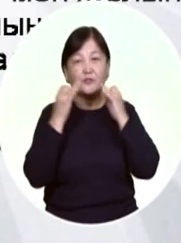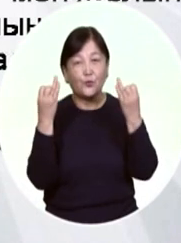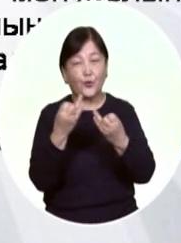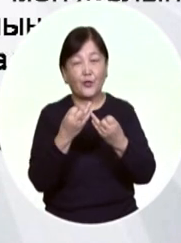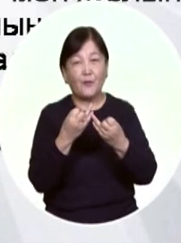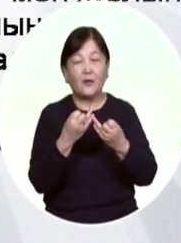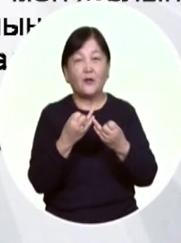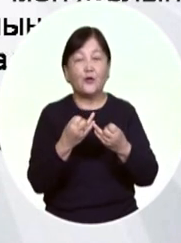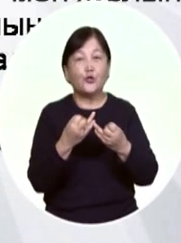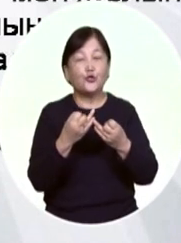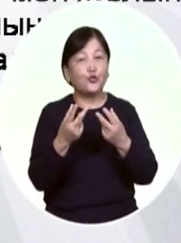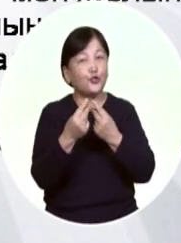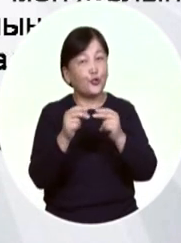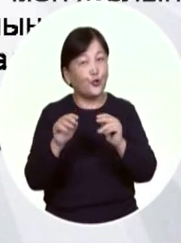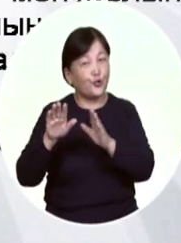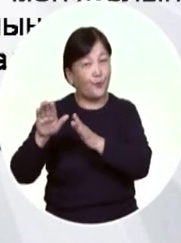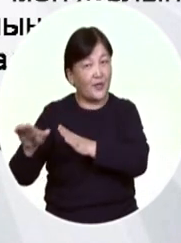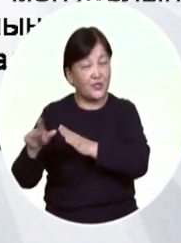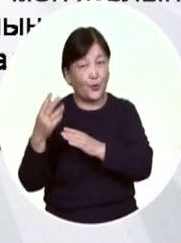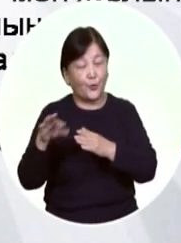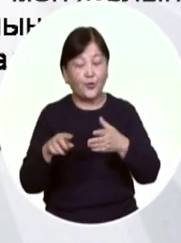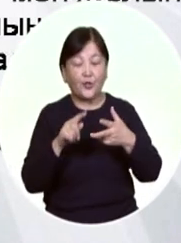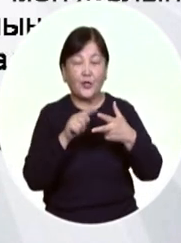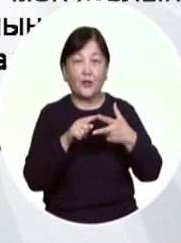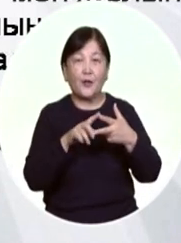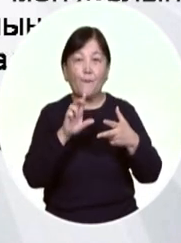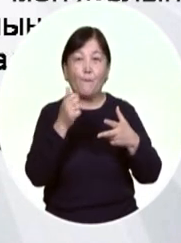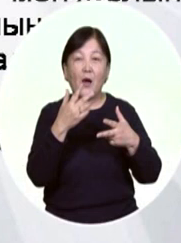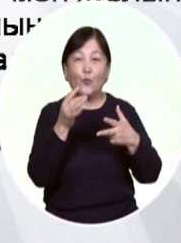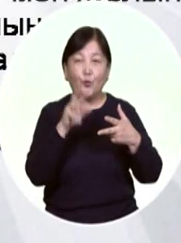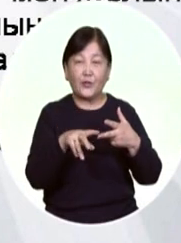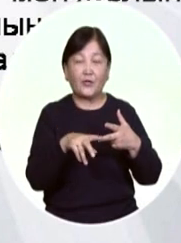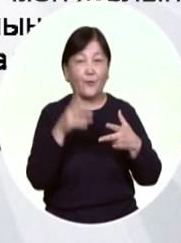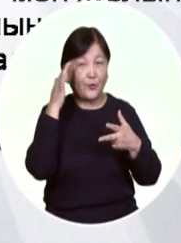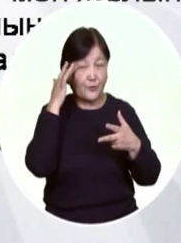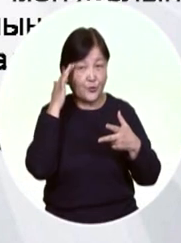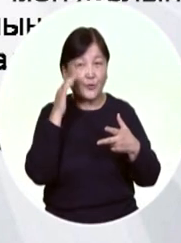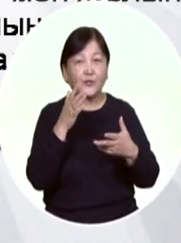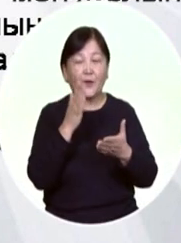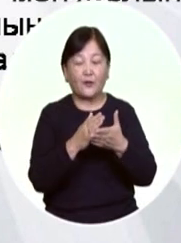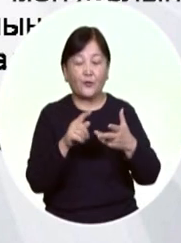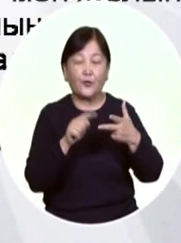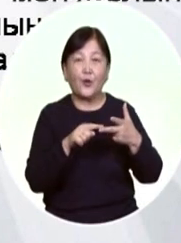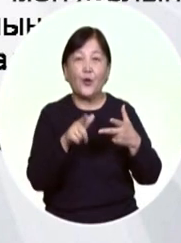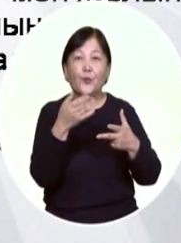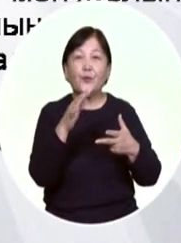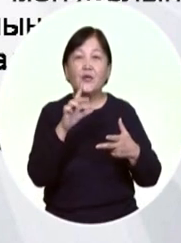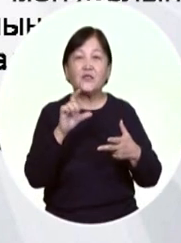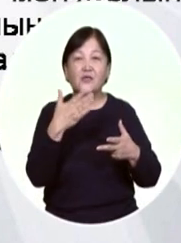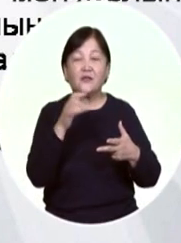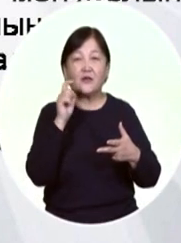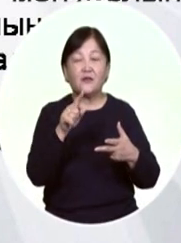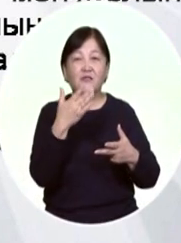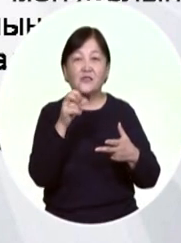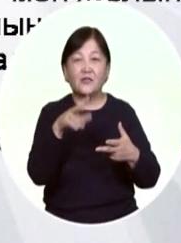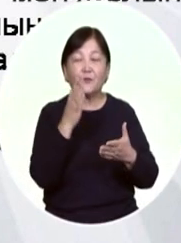энэ улсынхаа бодлогыг боловсруулж байдаг ийм байгууллага байгаа. Тэгвэл гүйцэтгэх цэцгэлд энэ таан байна вэхэр